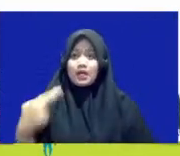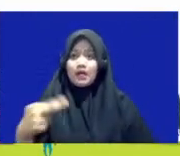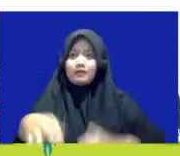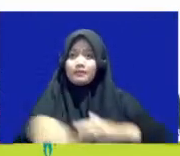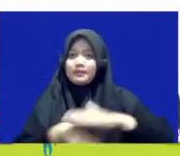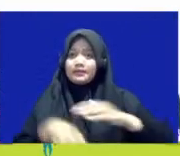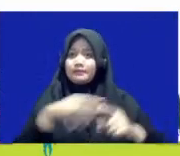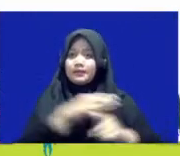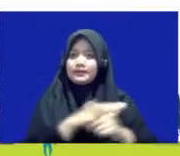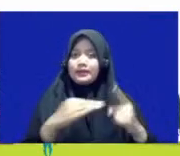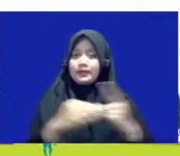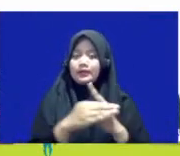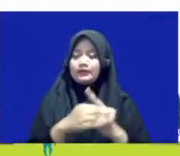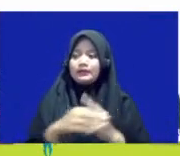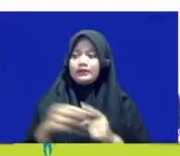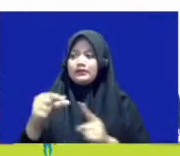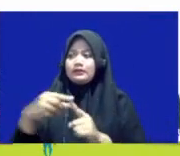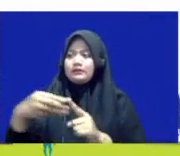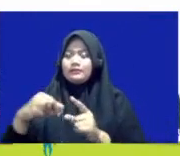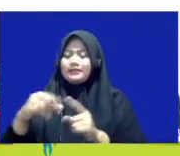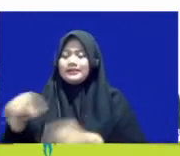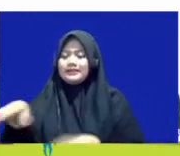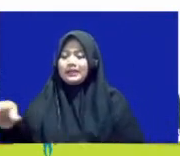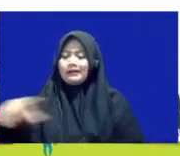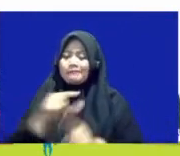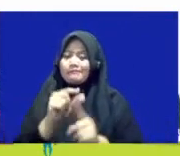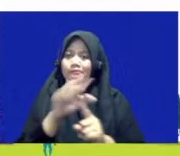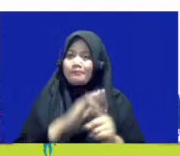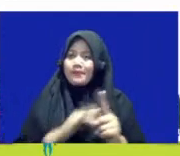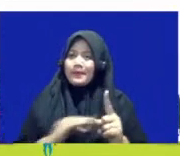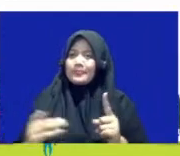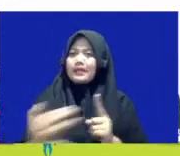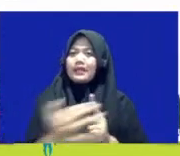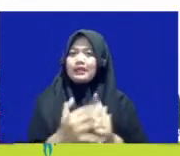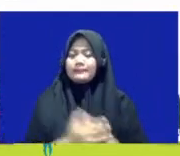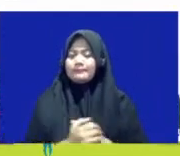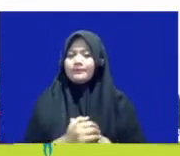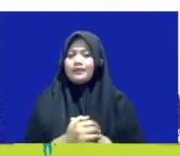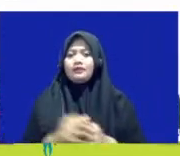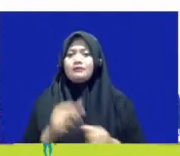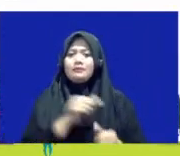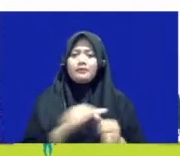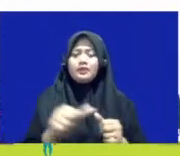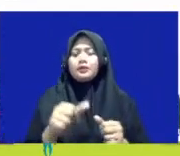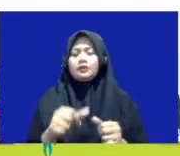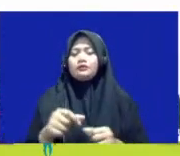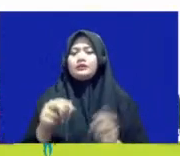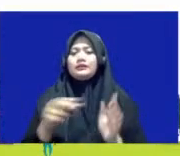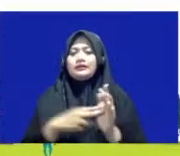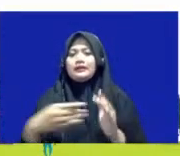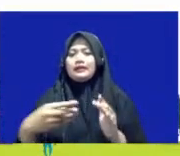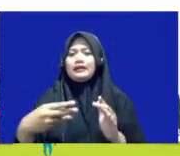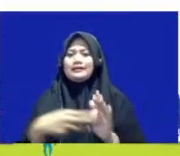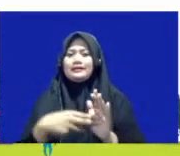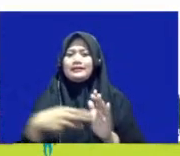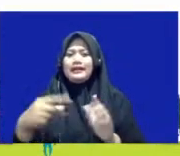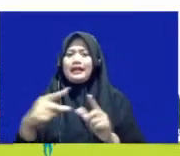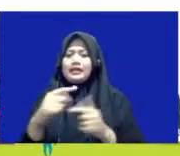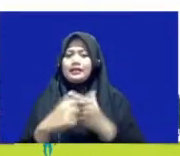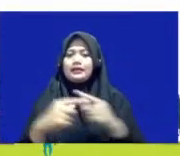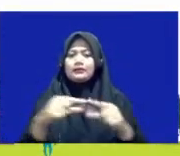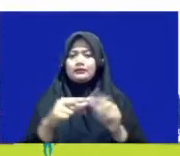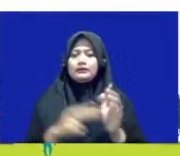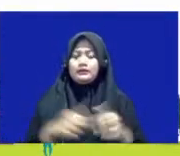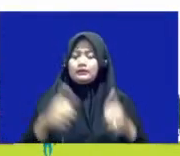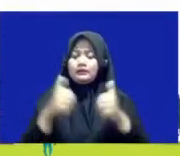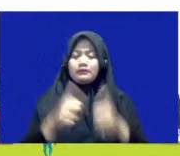pesisir. Kami membentuk nelayan siaga bencana. Salah satu pilot proyek kami yaitu